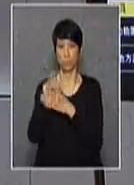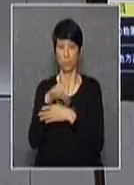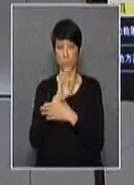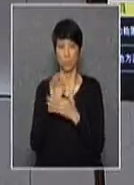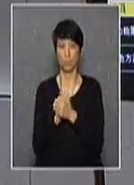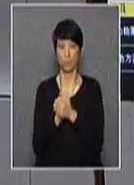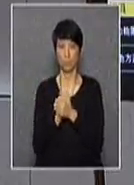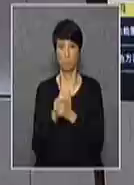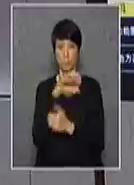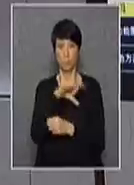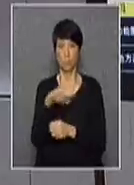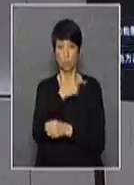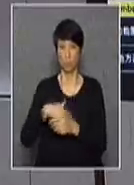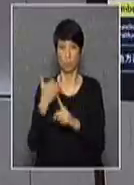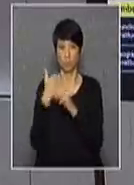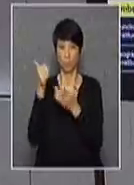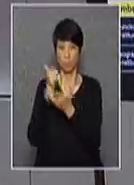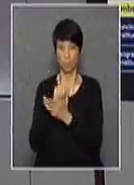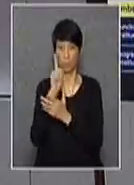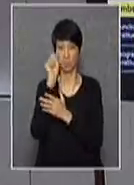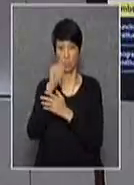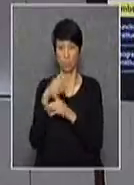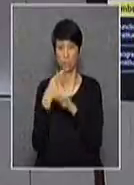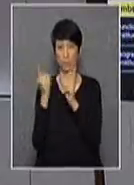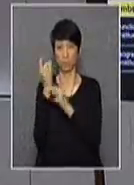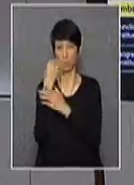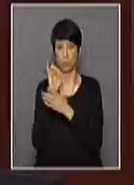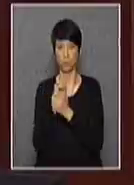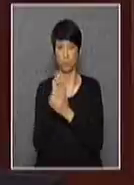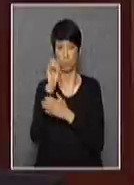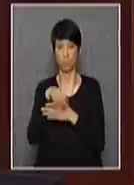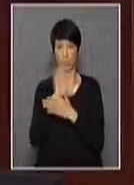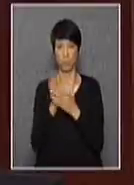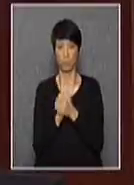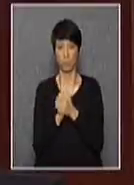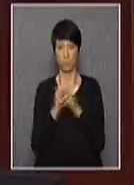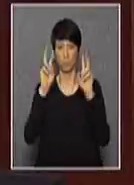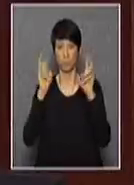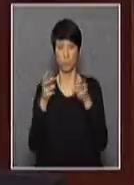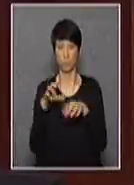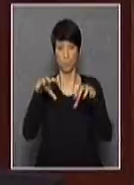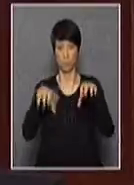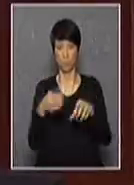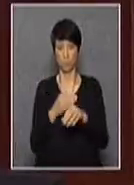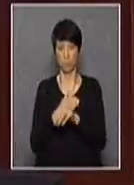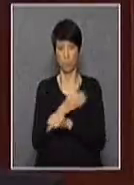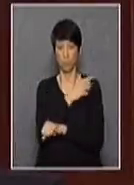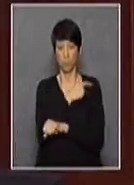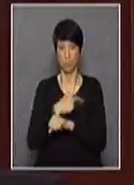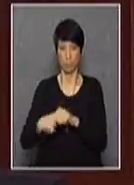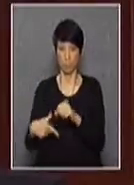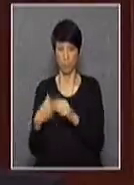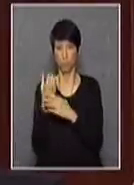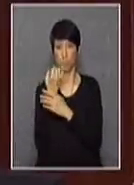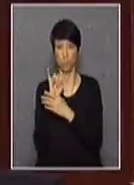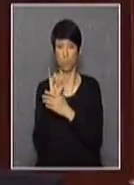區直接選舉產生的議員16位出席，1位贊成，11位反對，沒有人棄權。議題未獲得兩部分在席委員分別以過半數贊成，我宣布修